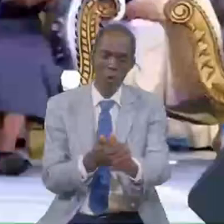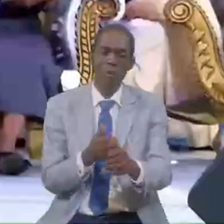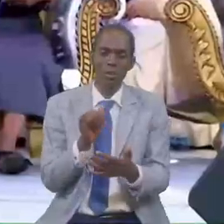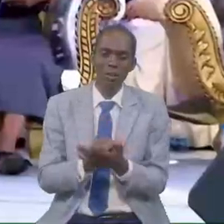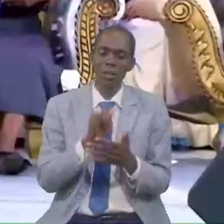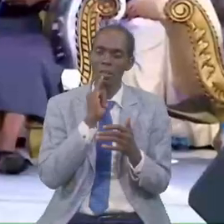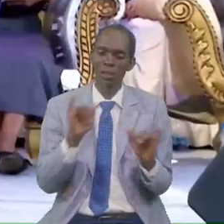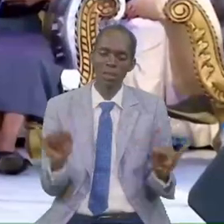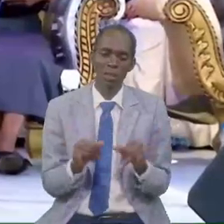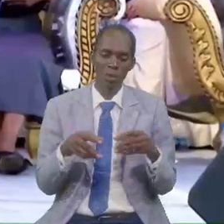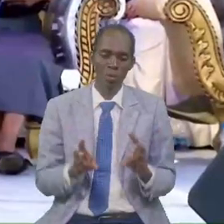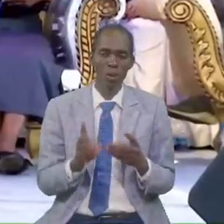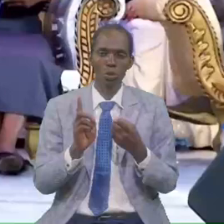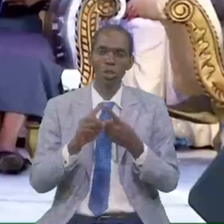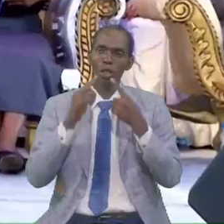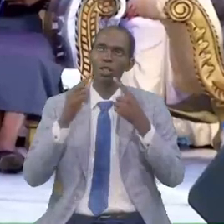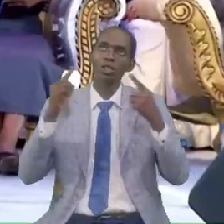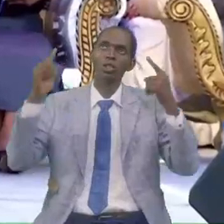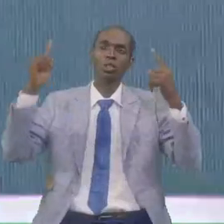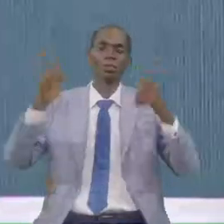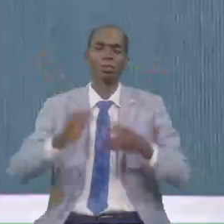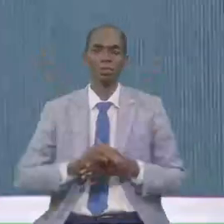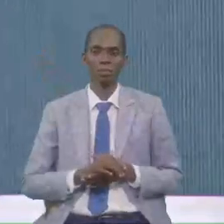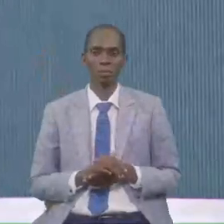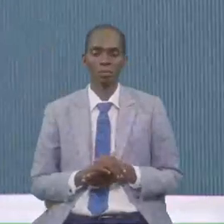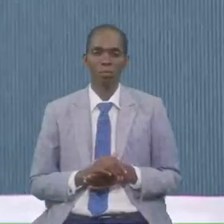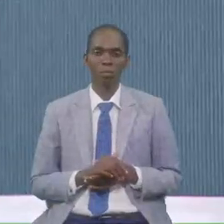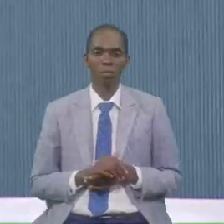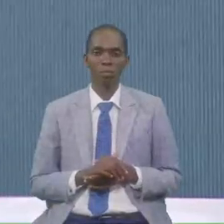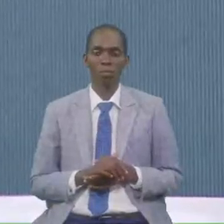Et nous autres qui suivons, c'est de cette manière que nous allons réussir.